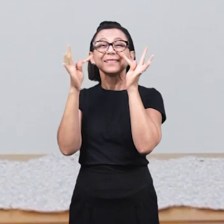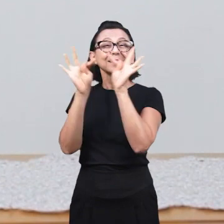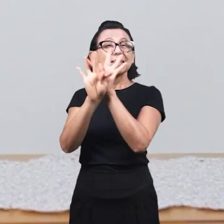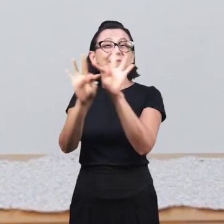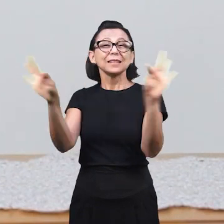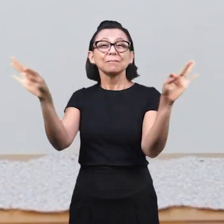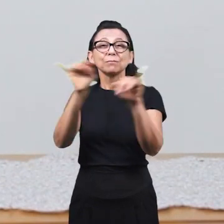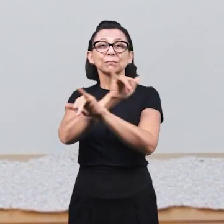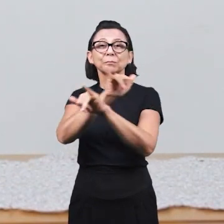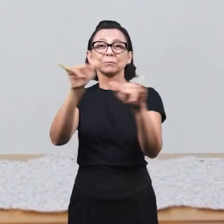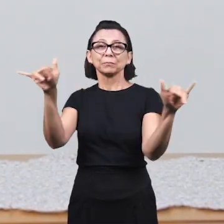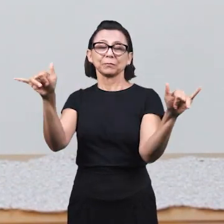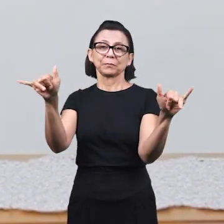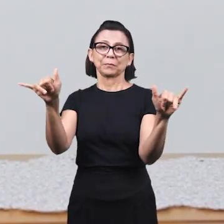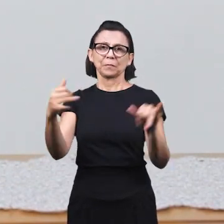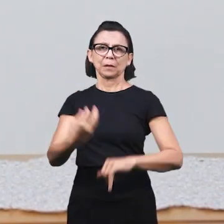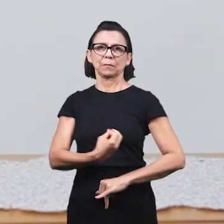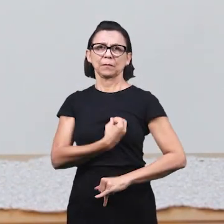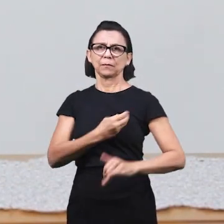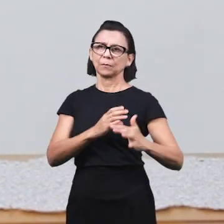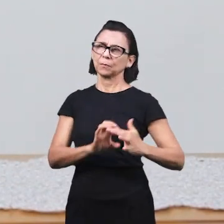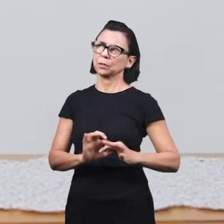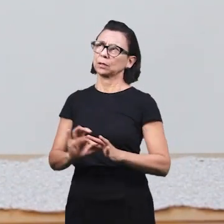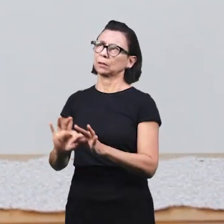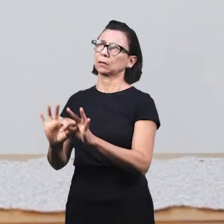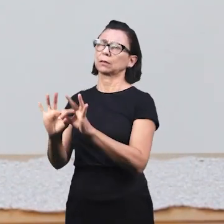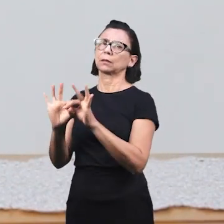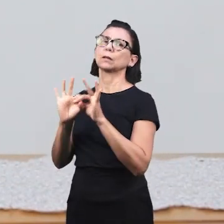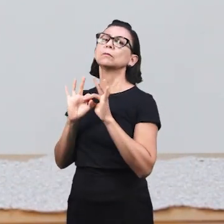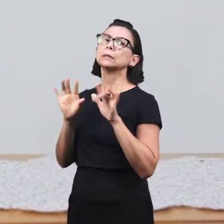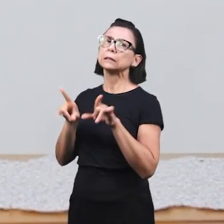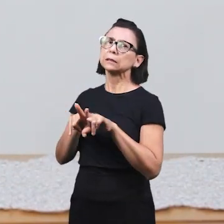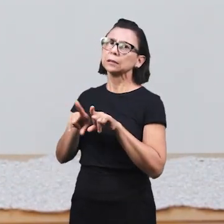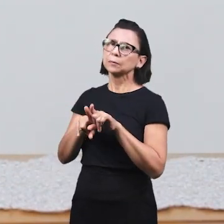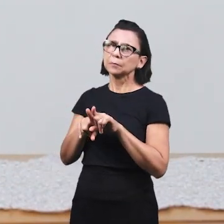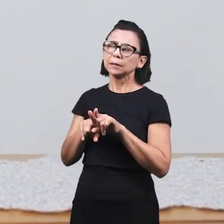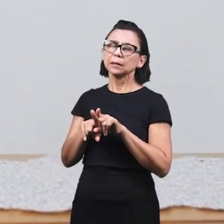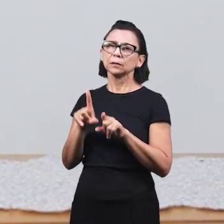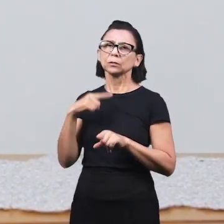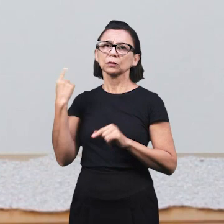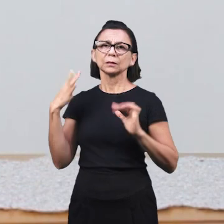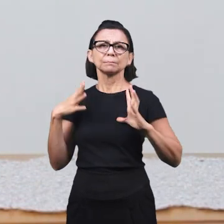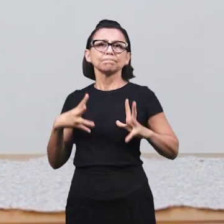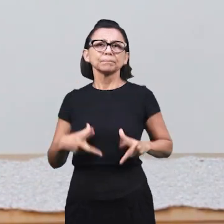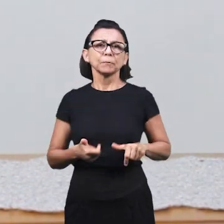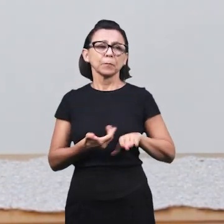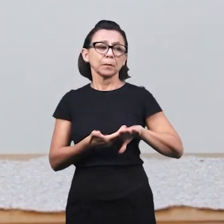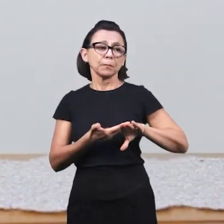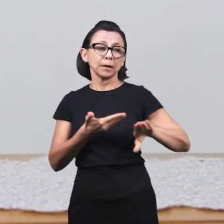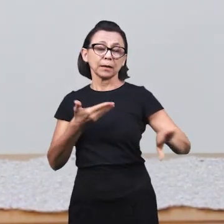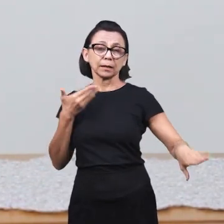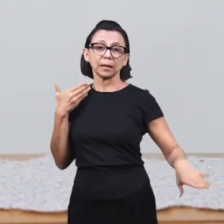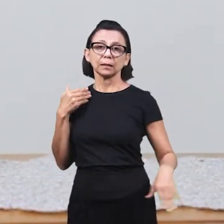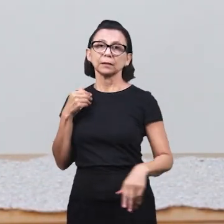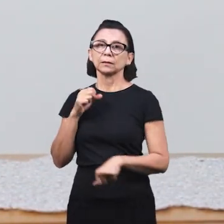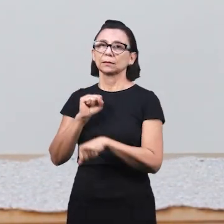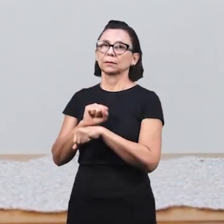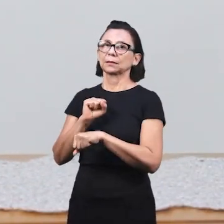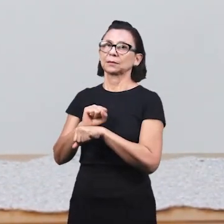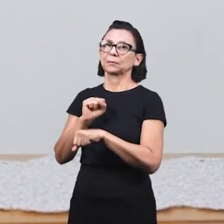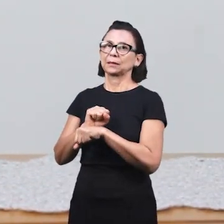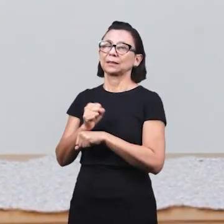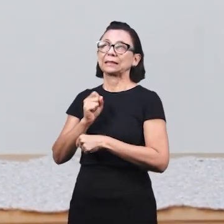право провозглашать наше свидетельство о жизни в общении. И мы всегда